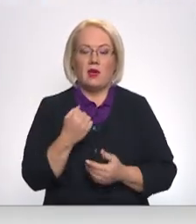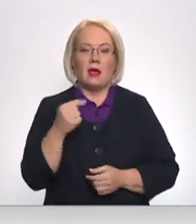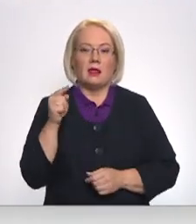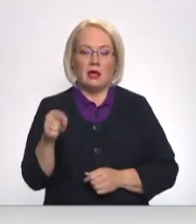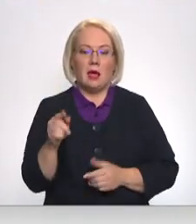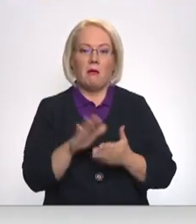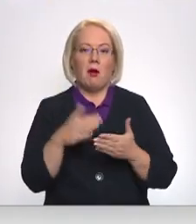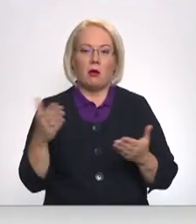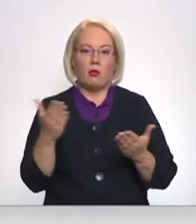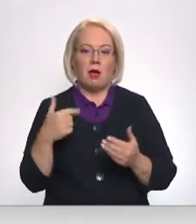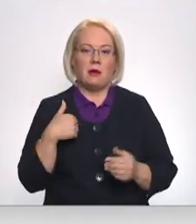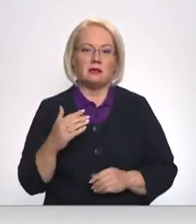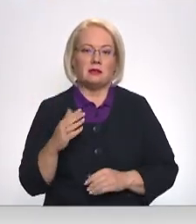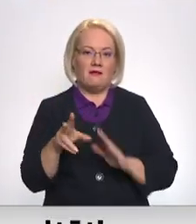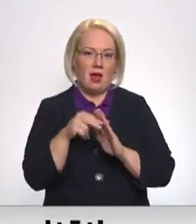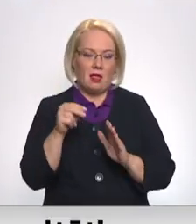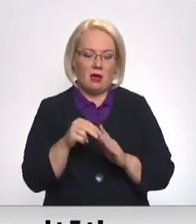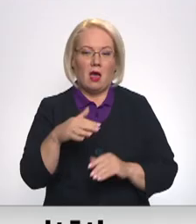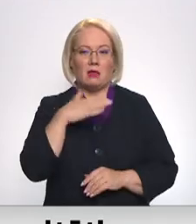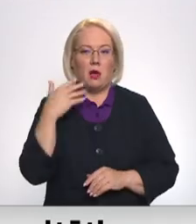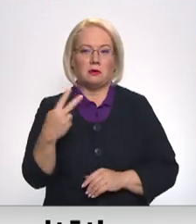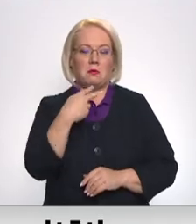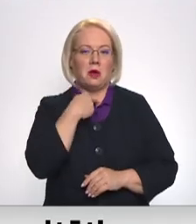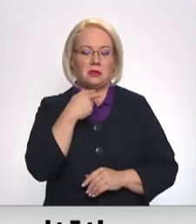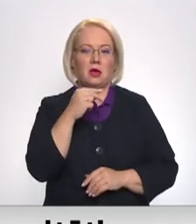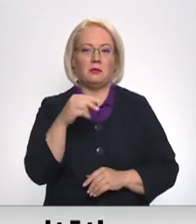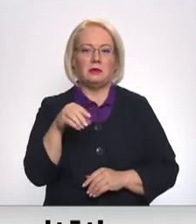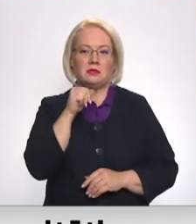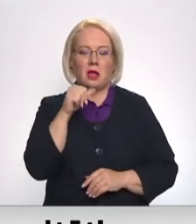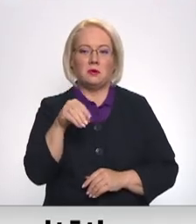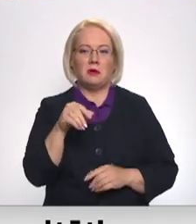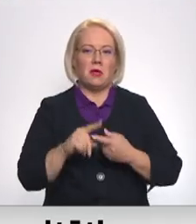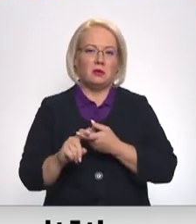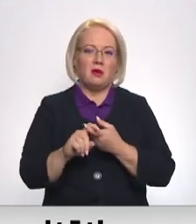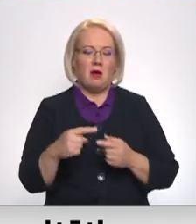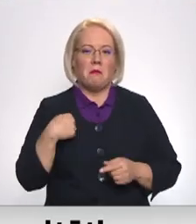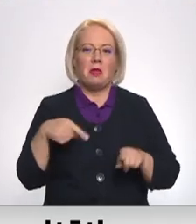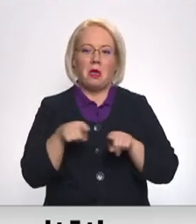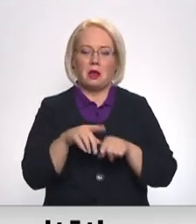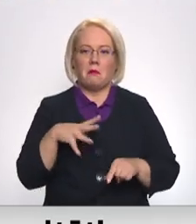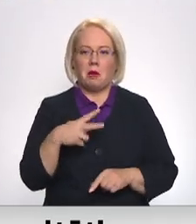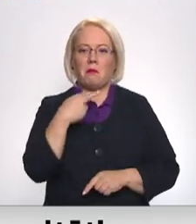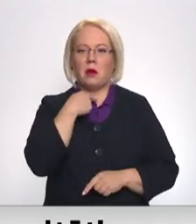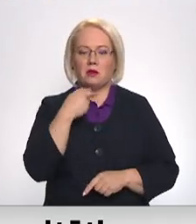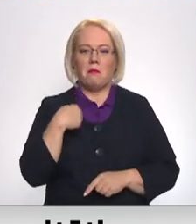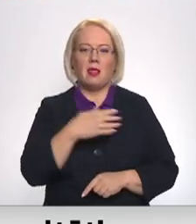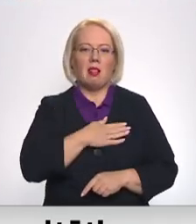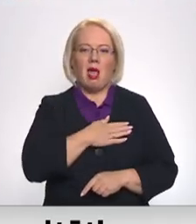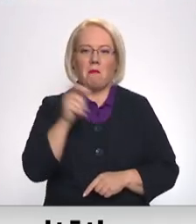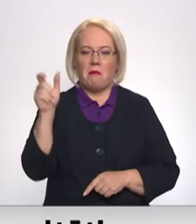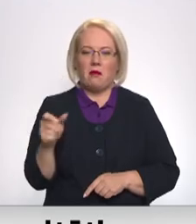es vēlēju. Daudziem pārsteigums bija Zaļo un Zemnieku savienība. Jā, man arī pārsteigums drusku bija. Nu, man Lembergs